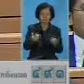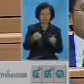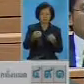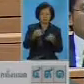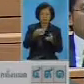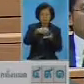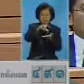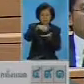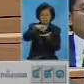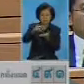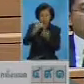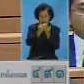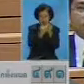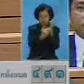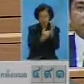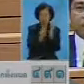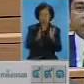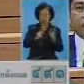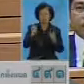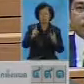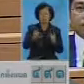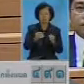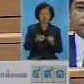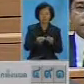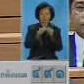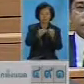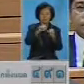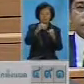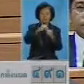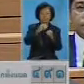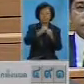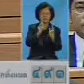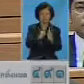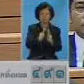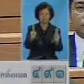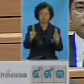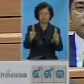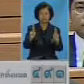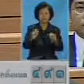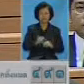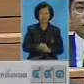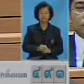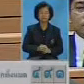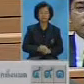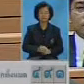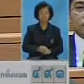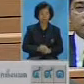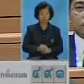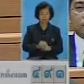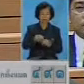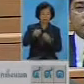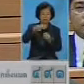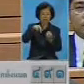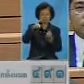ที่ละเอียดมากกว่านี้คือต้องไปให้ในขั้นกรรมาธิการท่านประธานที่เคารพครับลองกลับไปดูสิ